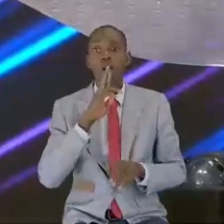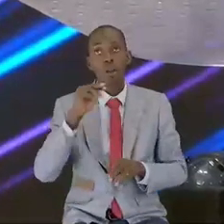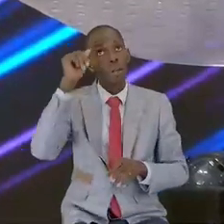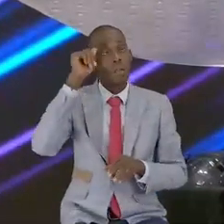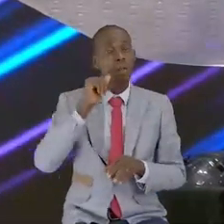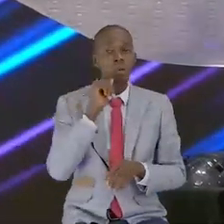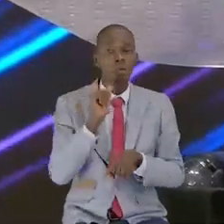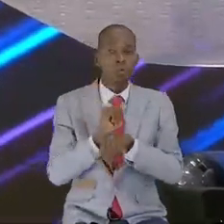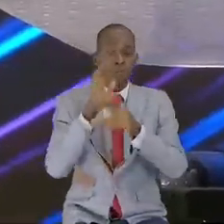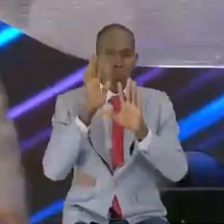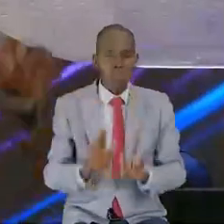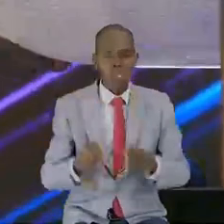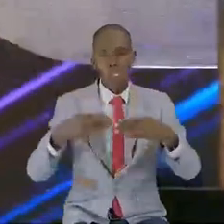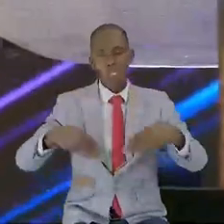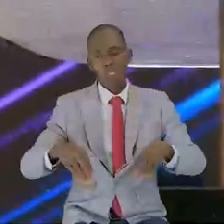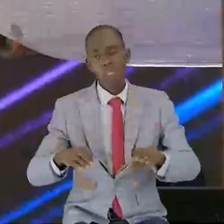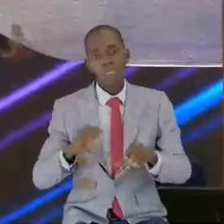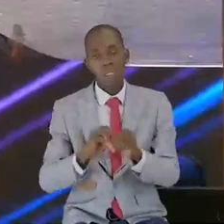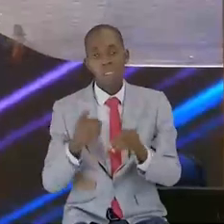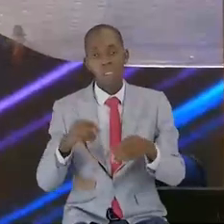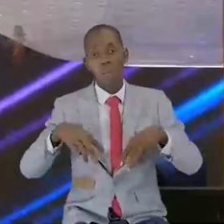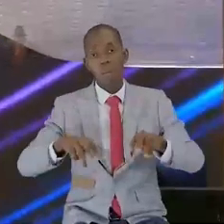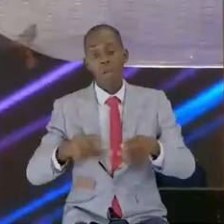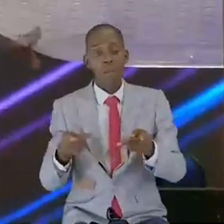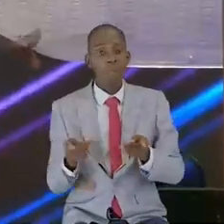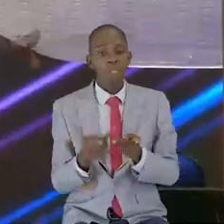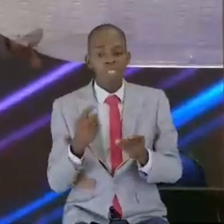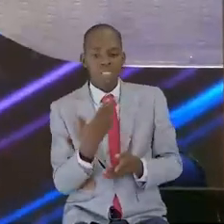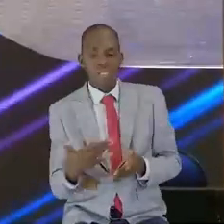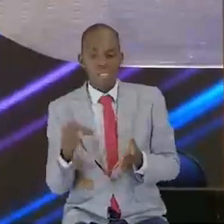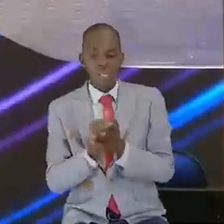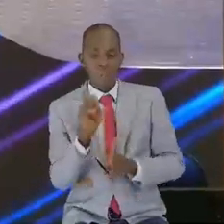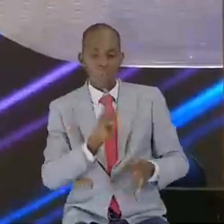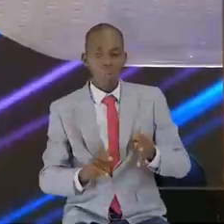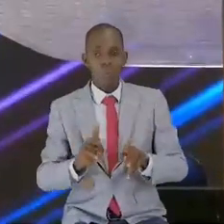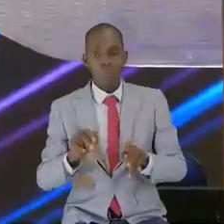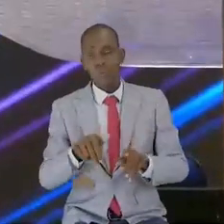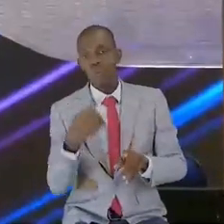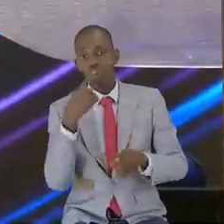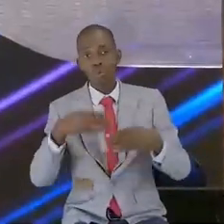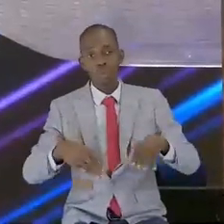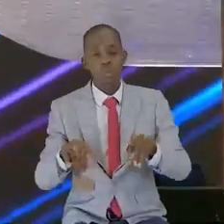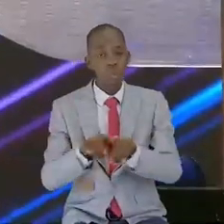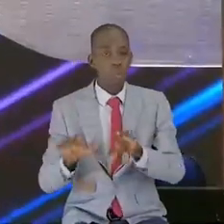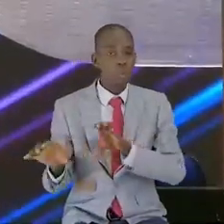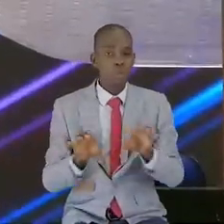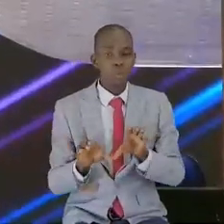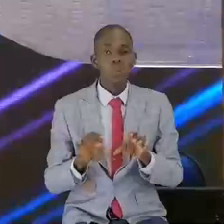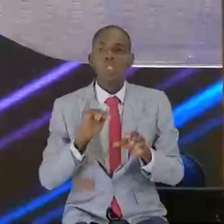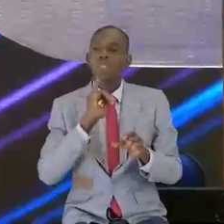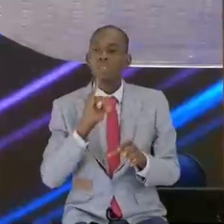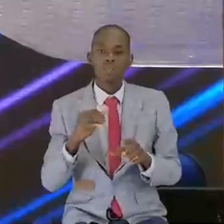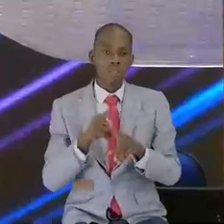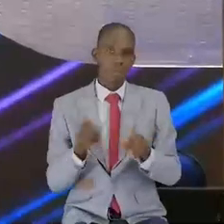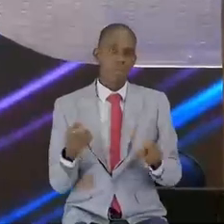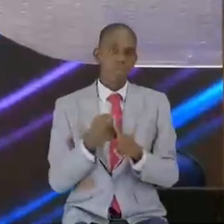tu vends au marché les choses que ceux qui vendent au marché font et qui les corrompent. Tu es né de nouveau. Il y a un